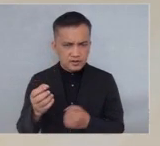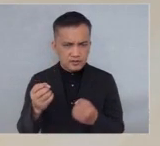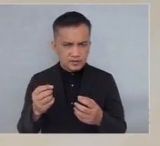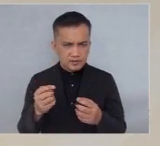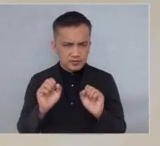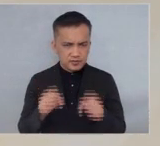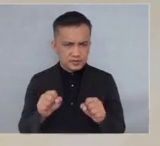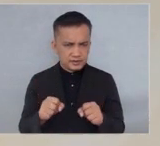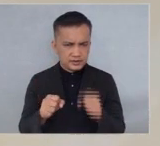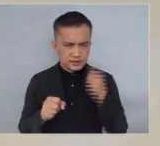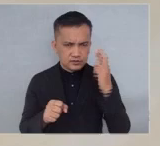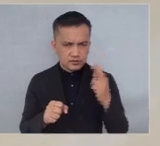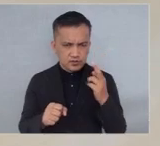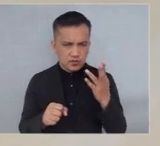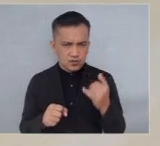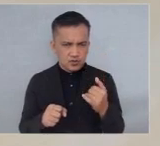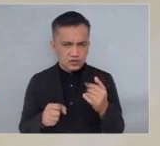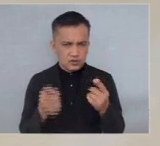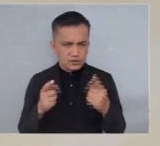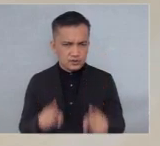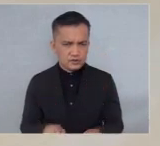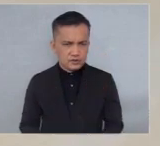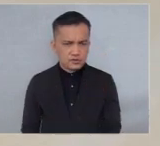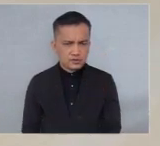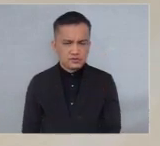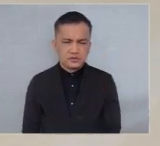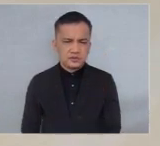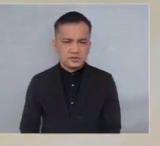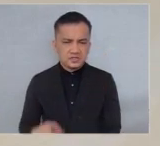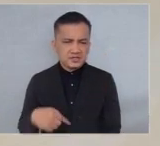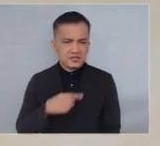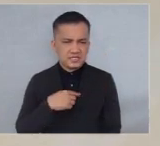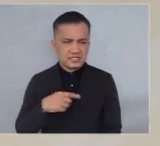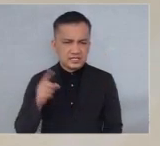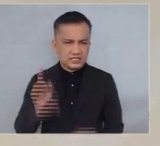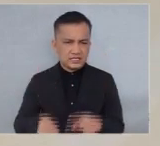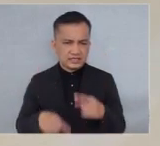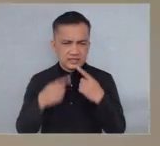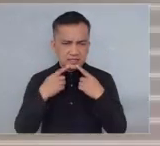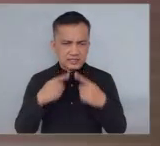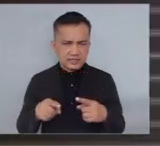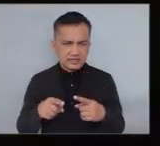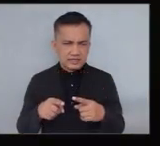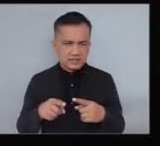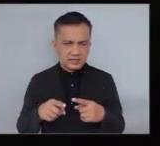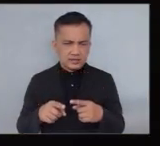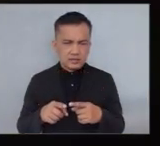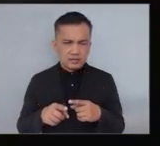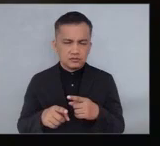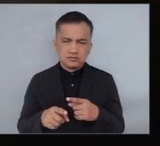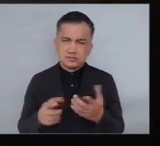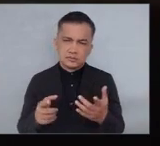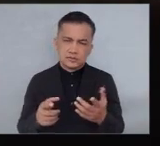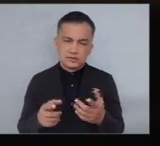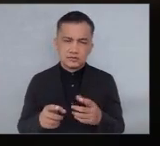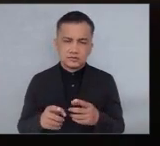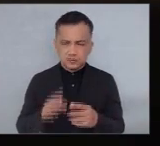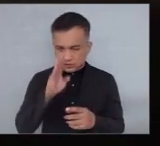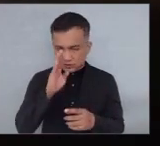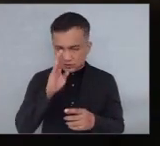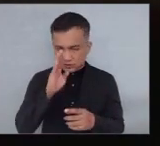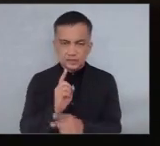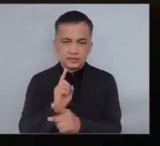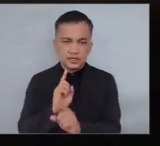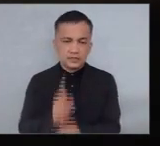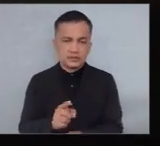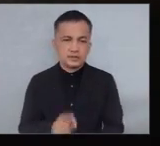possible reasons kung nangyari to. So, we cannot declare definite answers. Nagbabalita mula sa